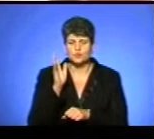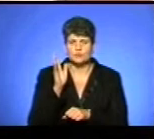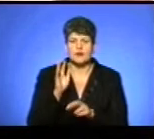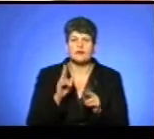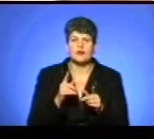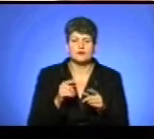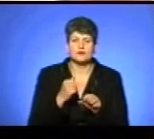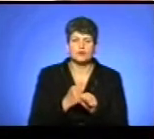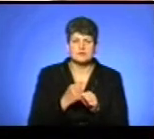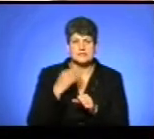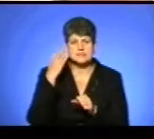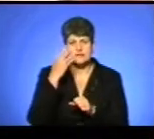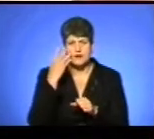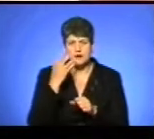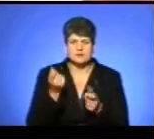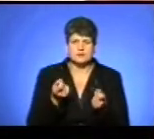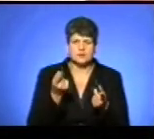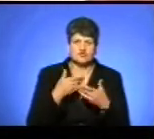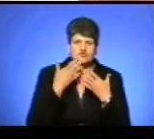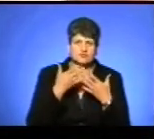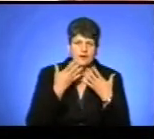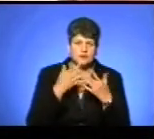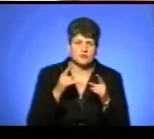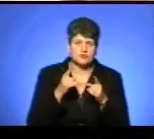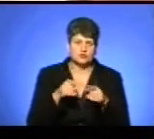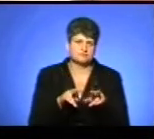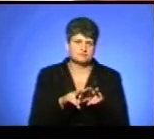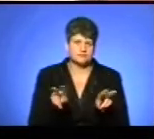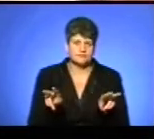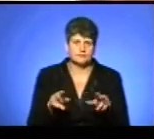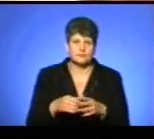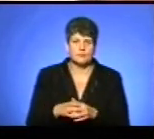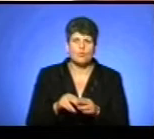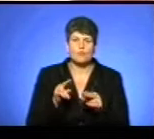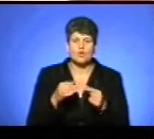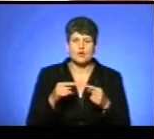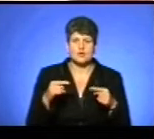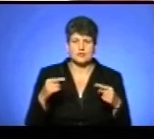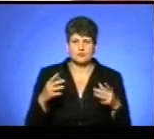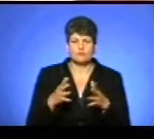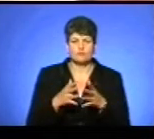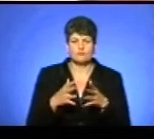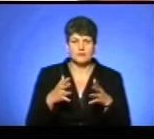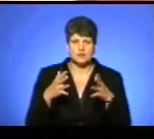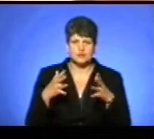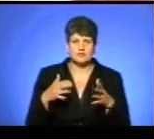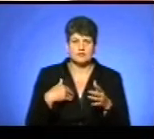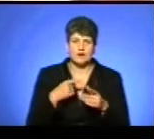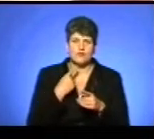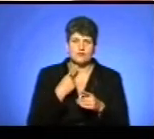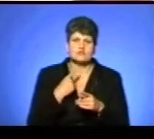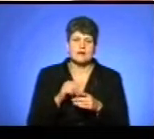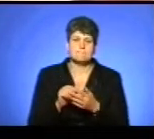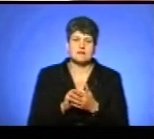як створюєте? Сняться, находить, читаєте якийсь твір, асоціації з життям? По-різному. В більшості я казав, що це матеріал диктує.